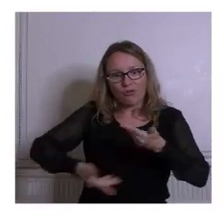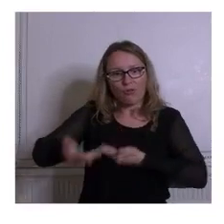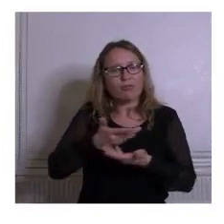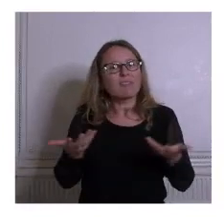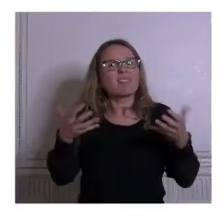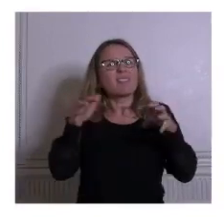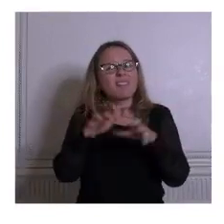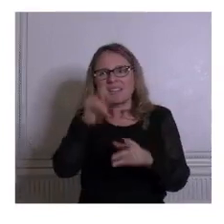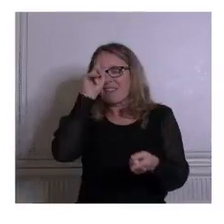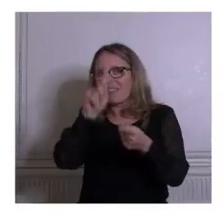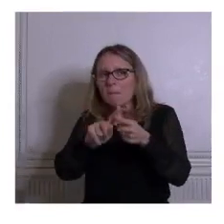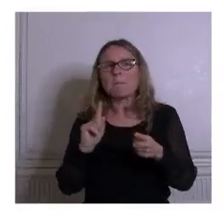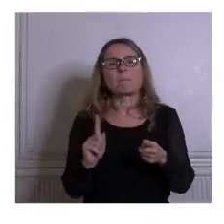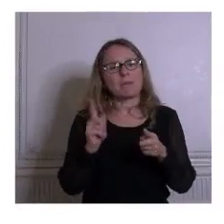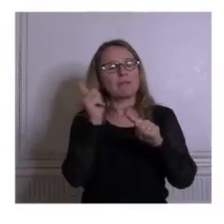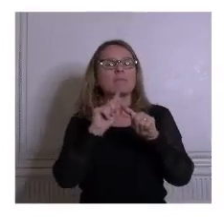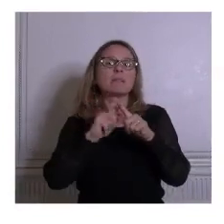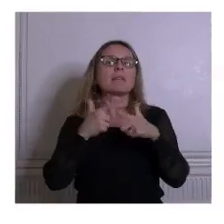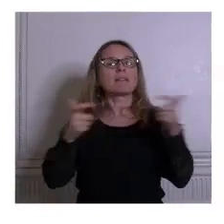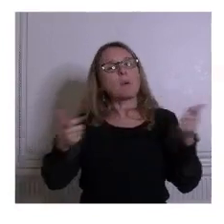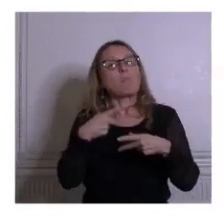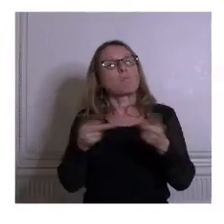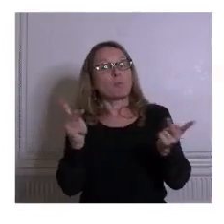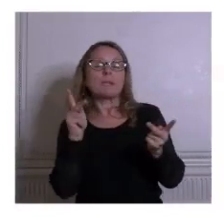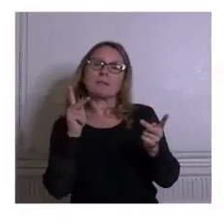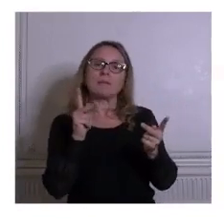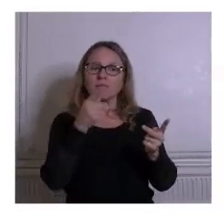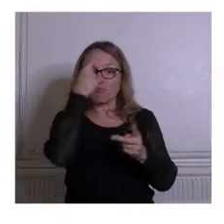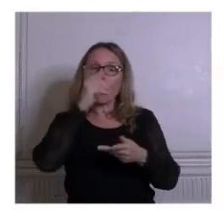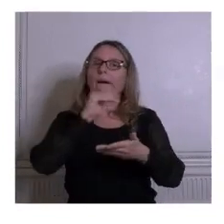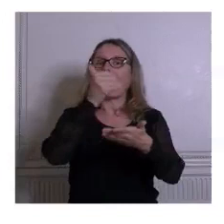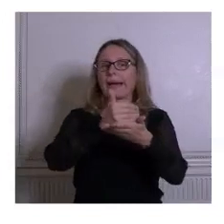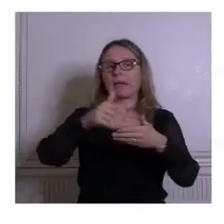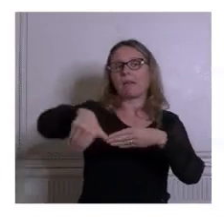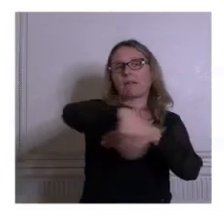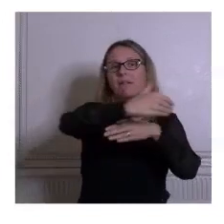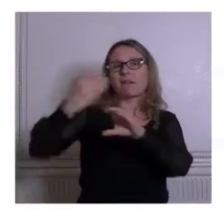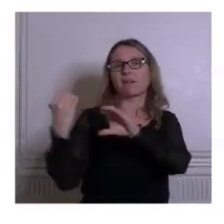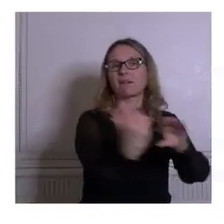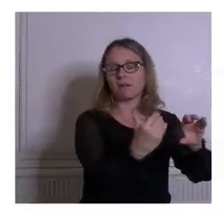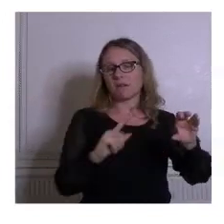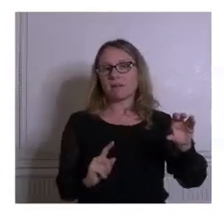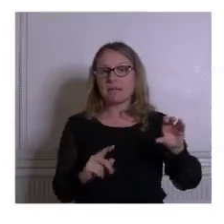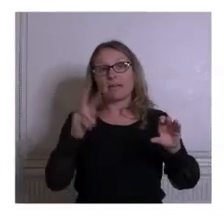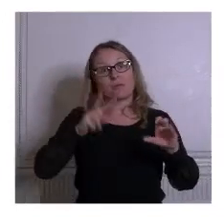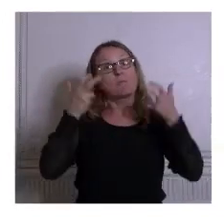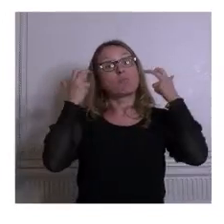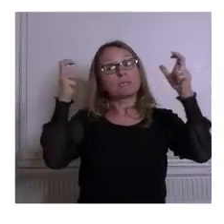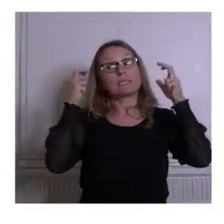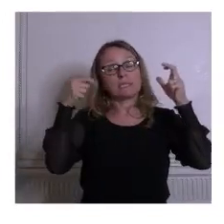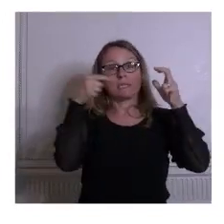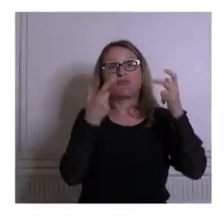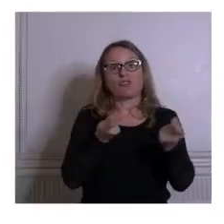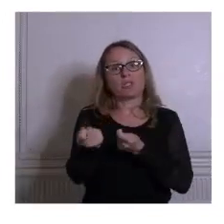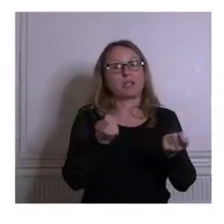de sensibilité ou de sympathie ou de position, peu importe, mais ils se sont impliqués. Et très souvent, lorsqu'on a fait